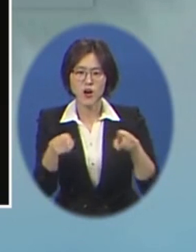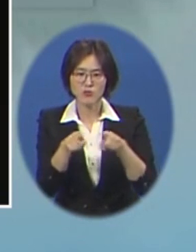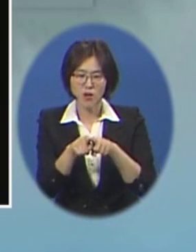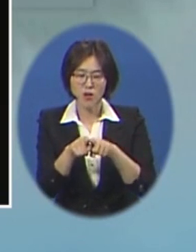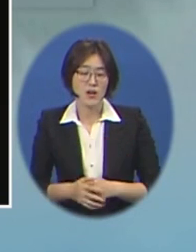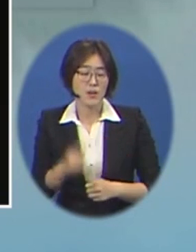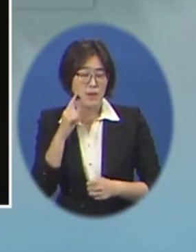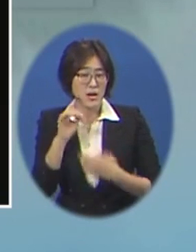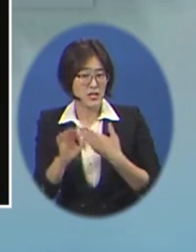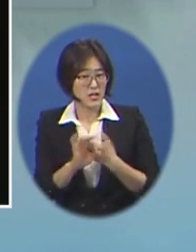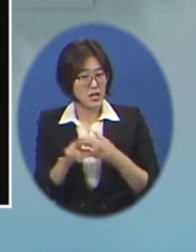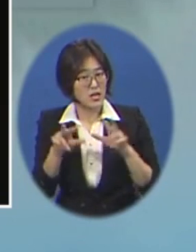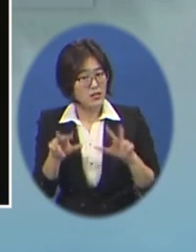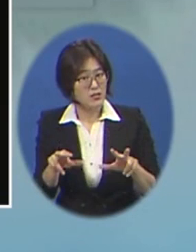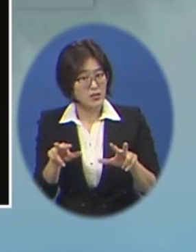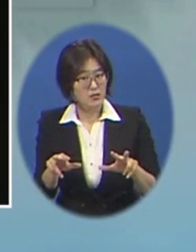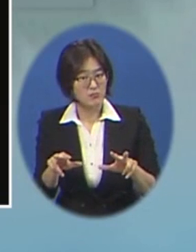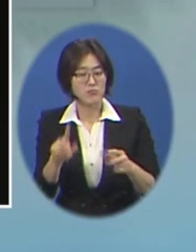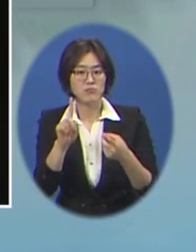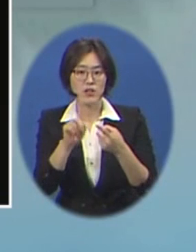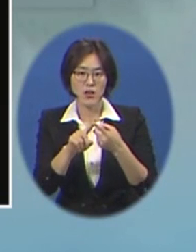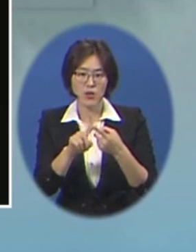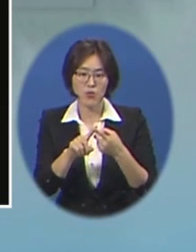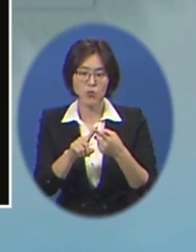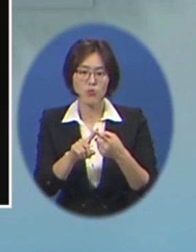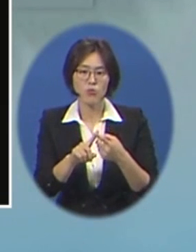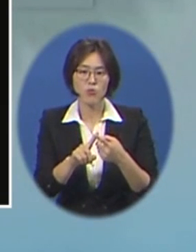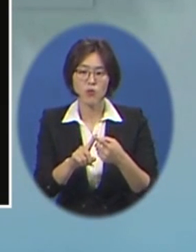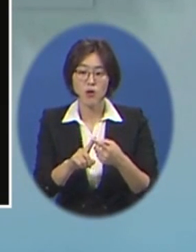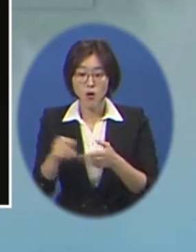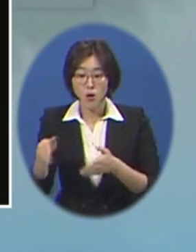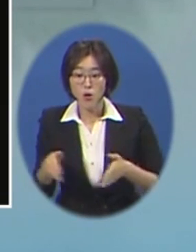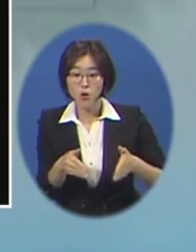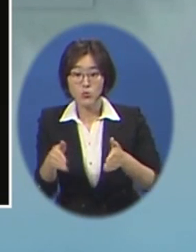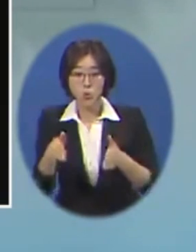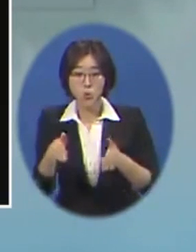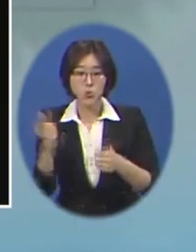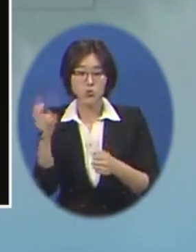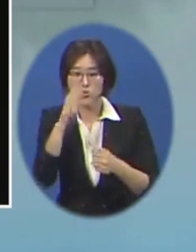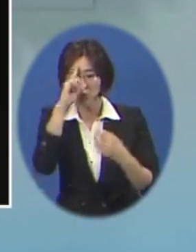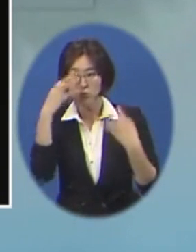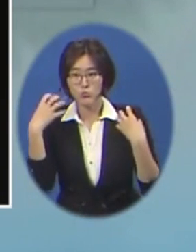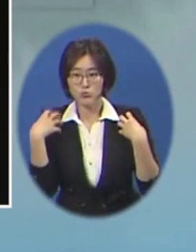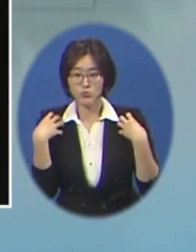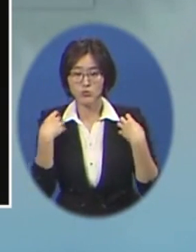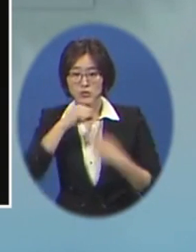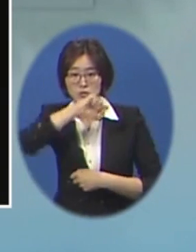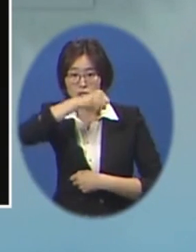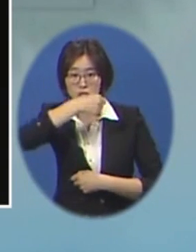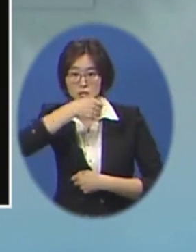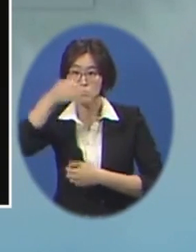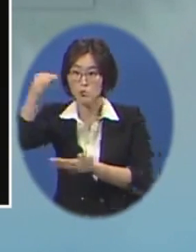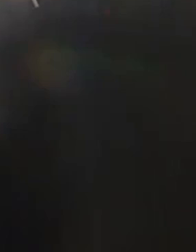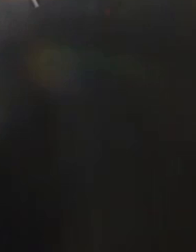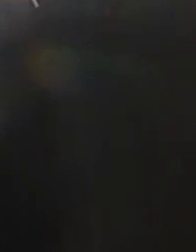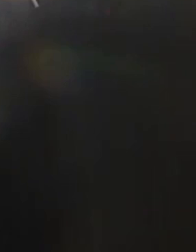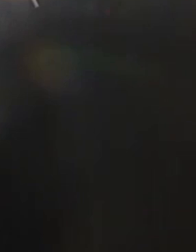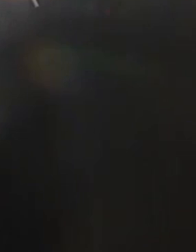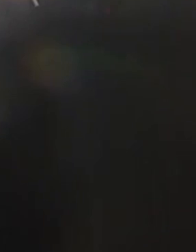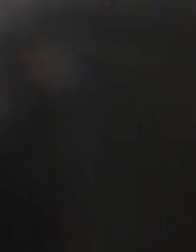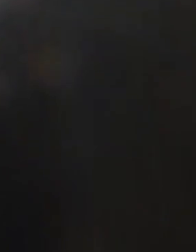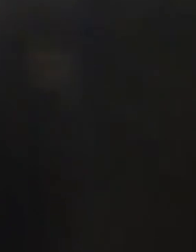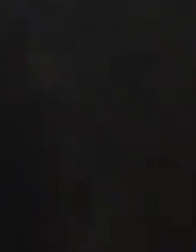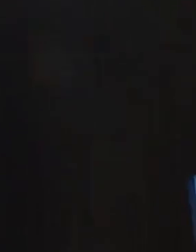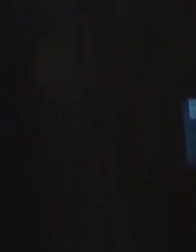여당의 모습 지방에 있는 도 하고 그 다음에 중앙 정부가 예산을 주지 않으면 그 창이 있는 사람들이 지금 힘듭니다